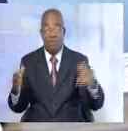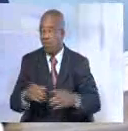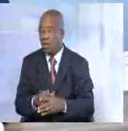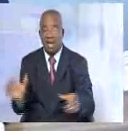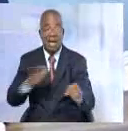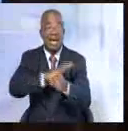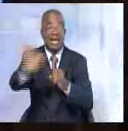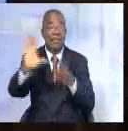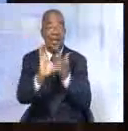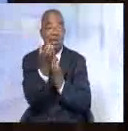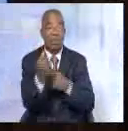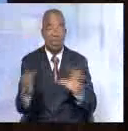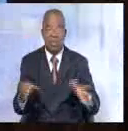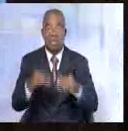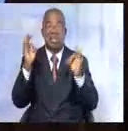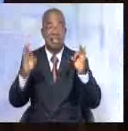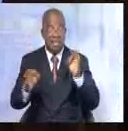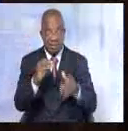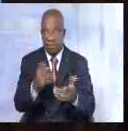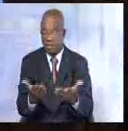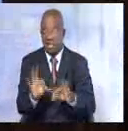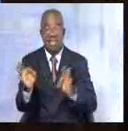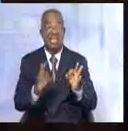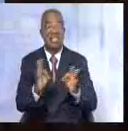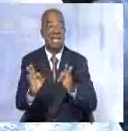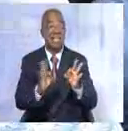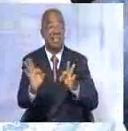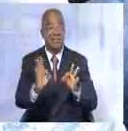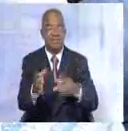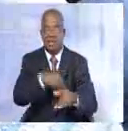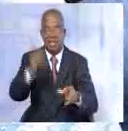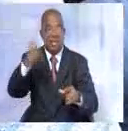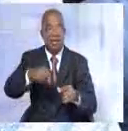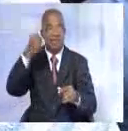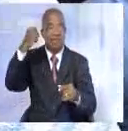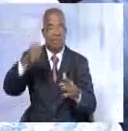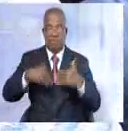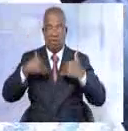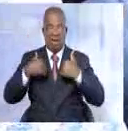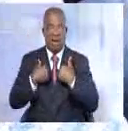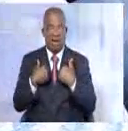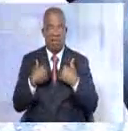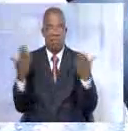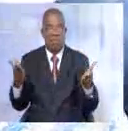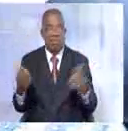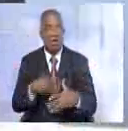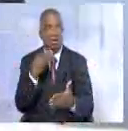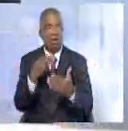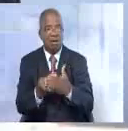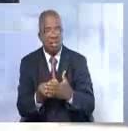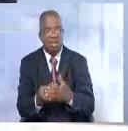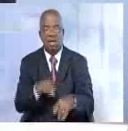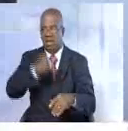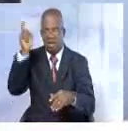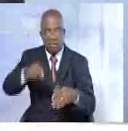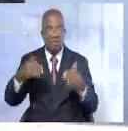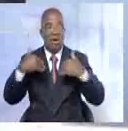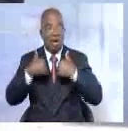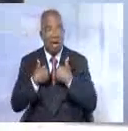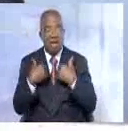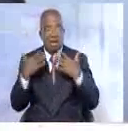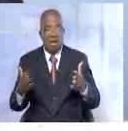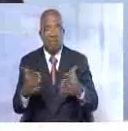la corruption, à travers ses échanges, entend éclairer les populations sur les sujets d'intérêt public. La direction des marchés publics a pour mission d'assurer le